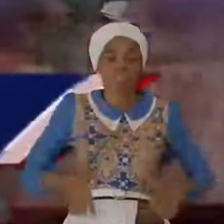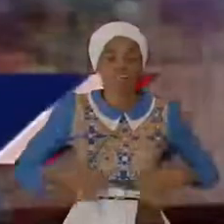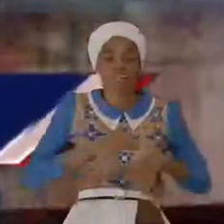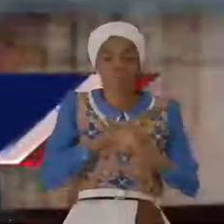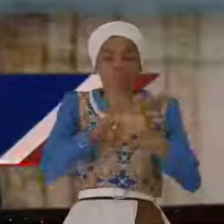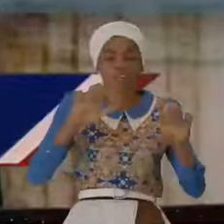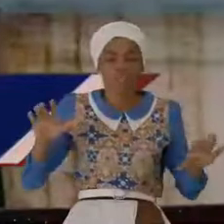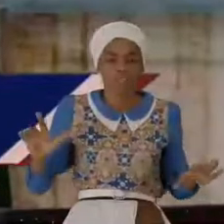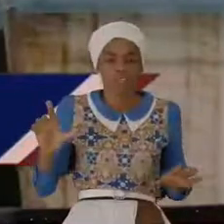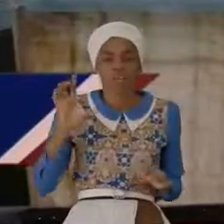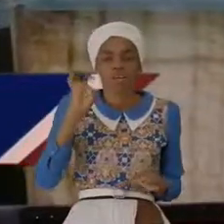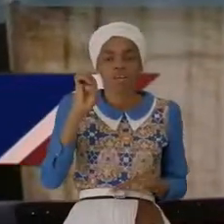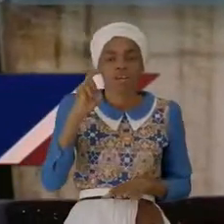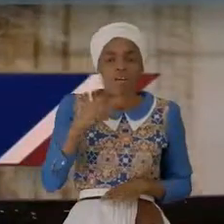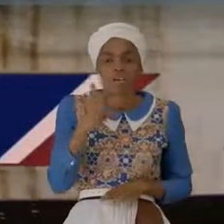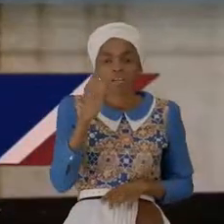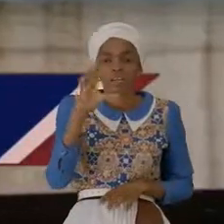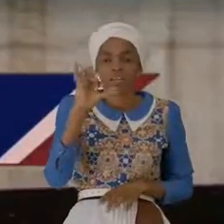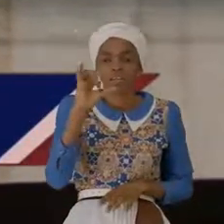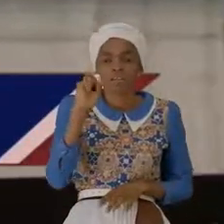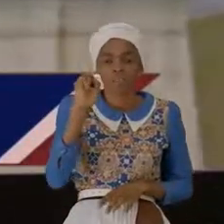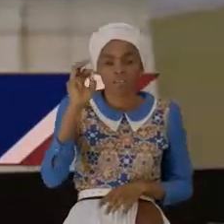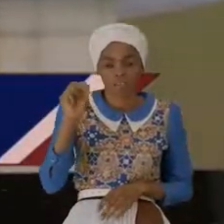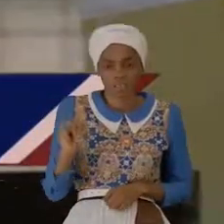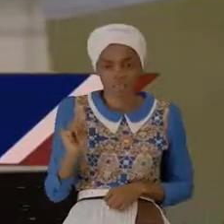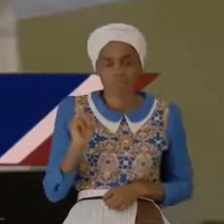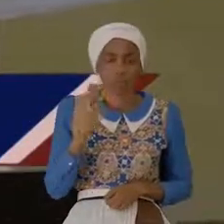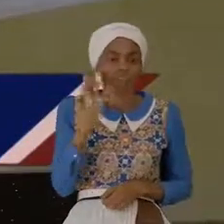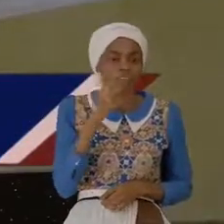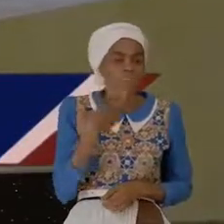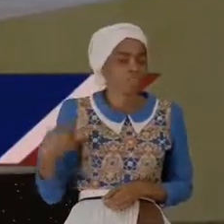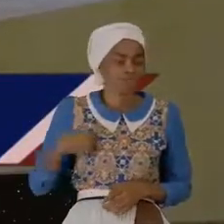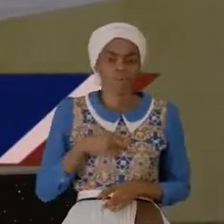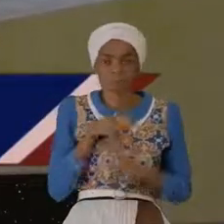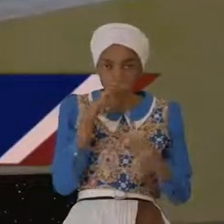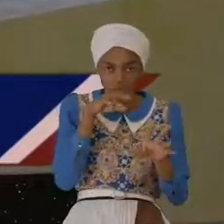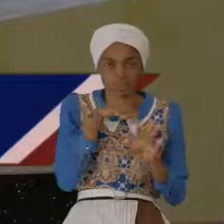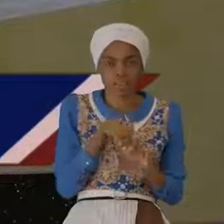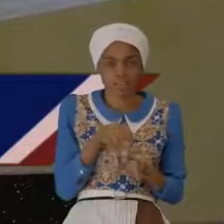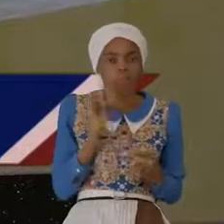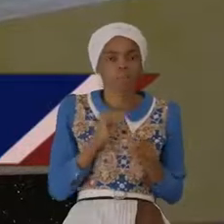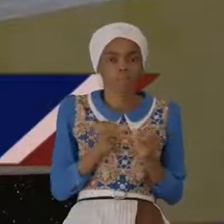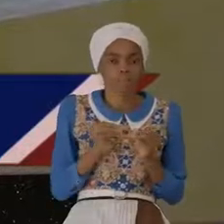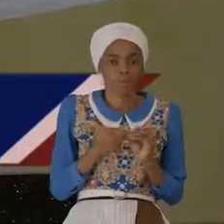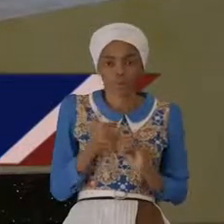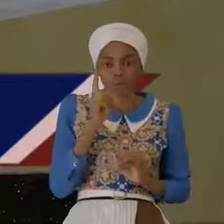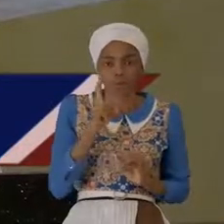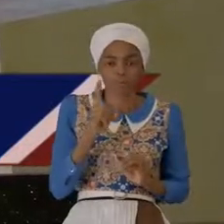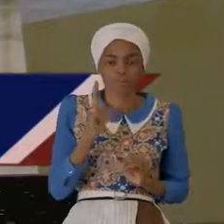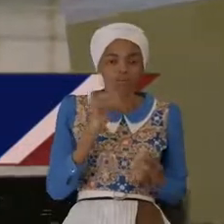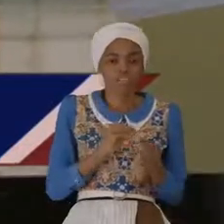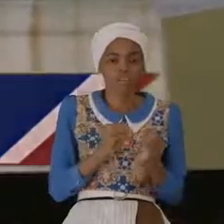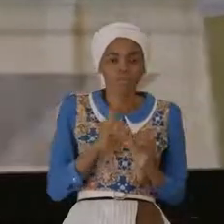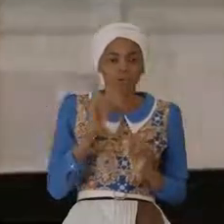dépravés de légalisme sans vie. Trois sous-thèmes encore ici. Première partie ici. Nous allons